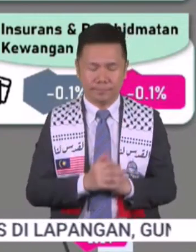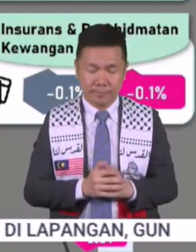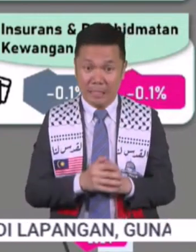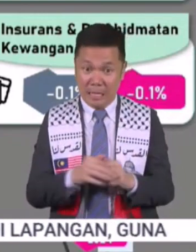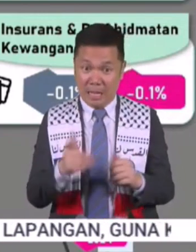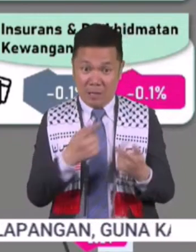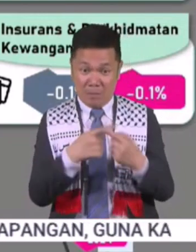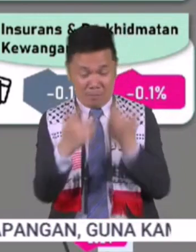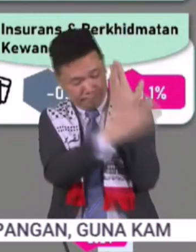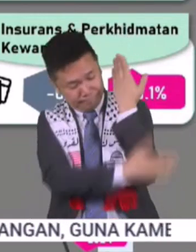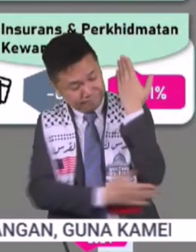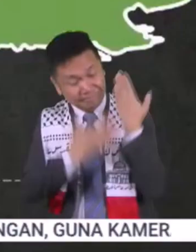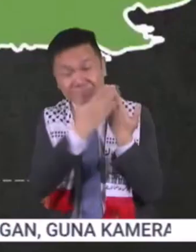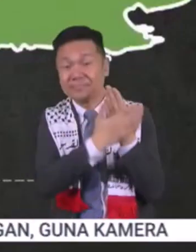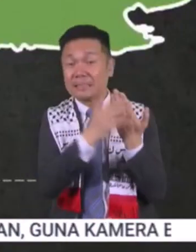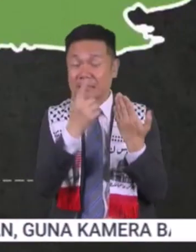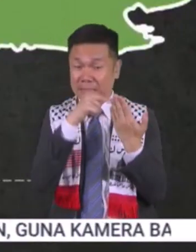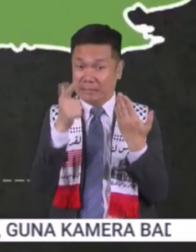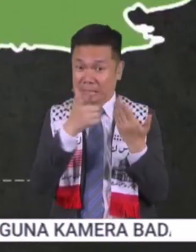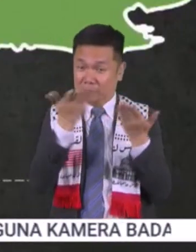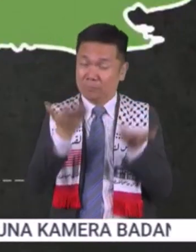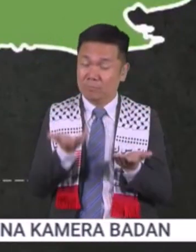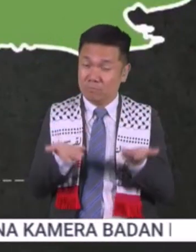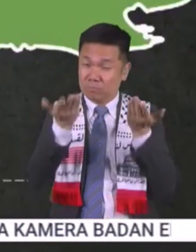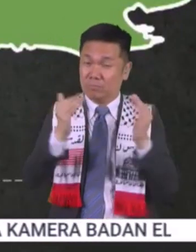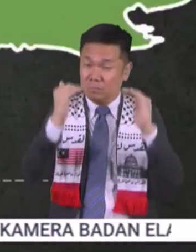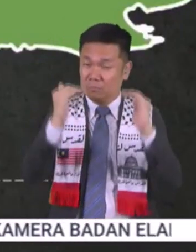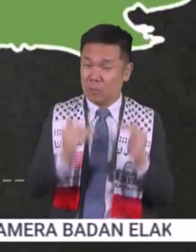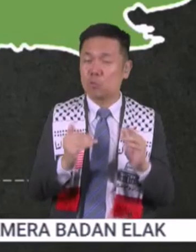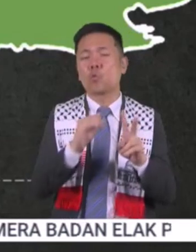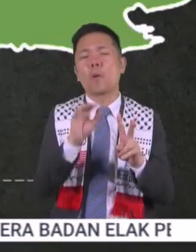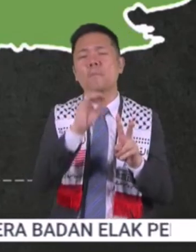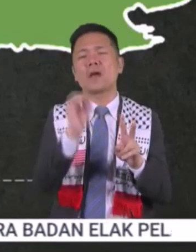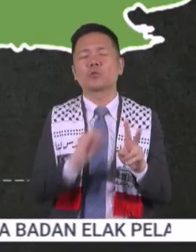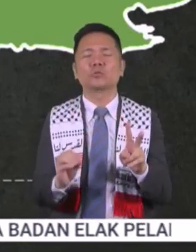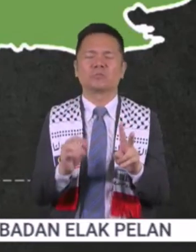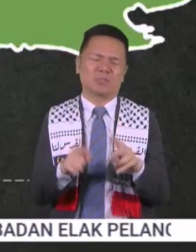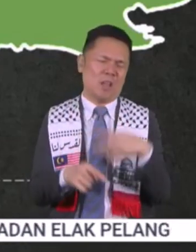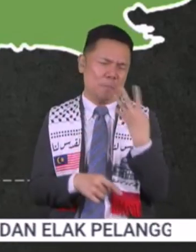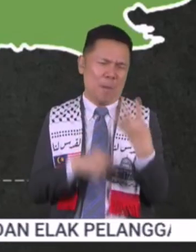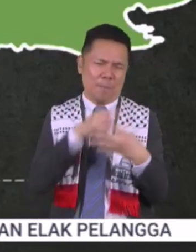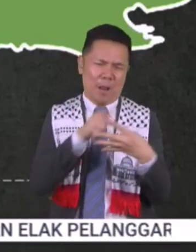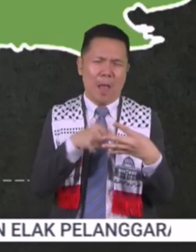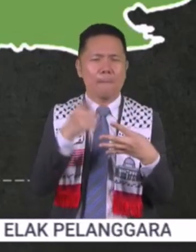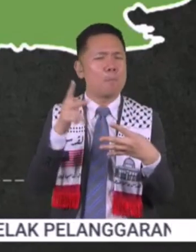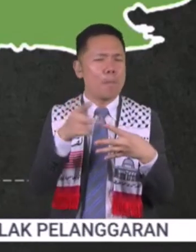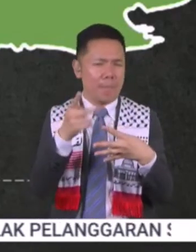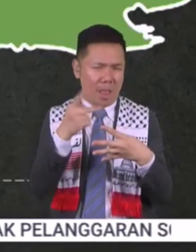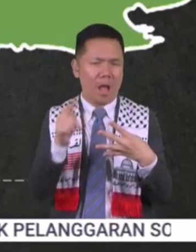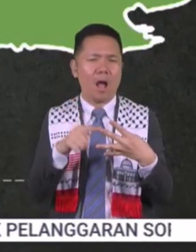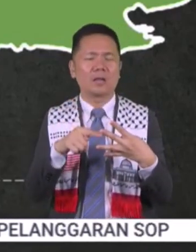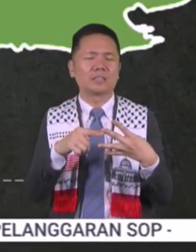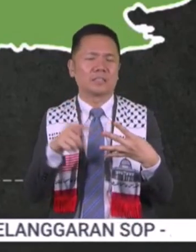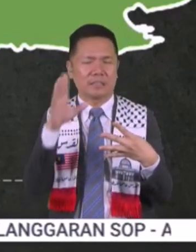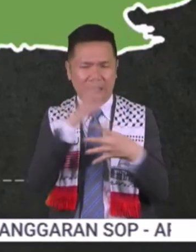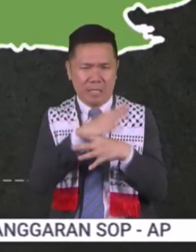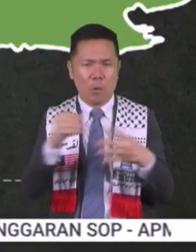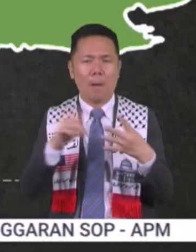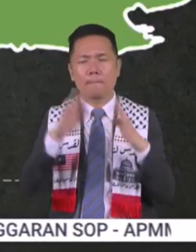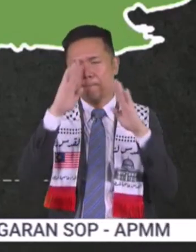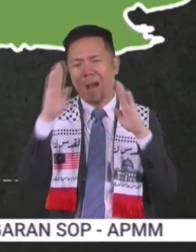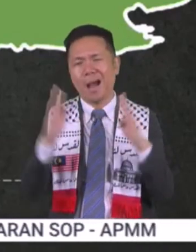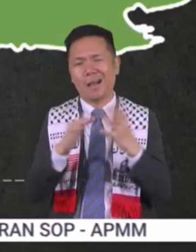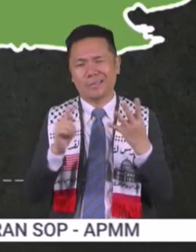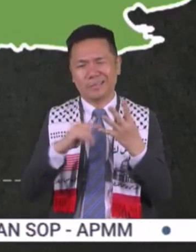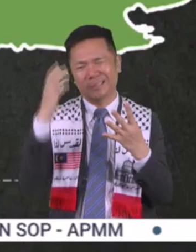Kebanyakan negeri merekodkan peningkatan bawah paras inflasi nasional 2%, kecuali empat negeri iaitu Pulau Pinang, Sarawak, Pahang dan